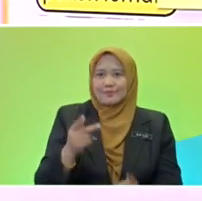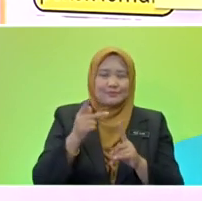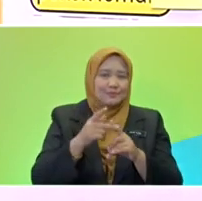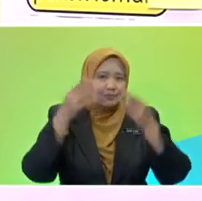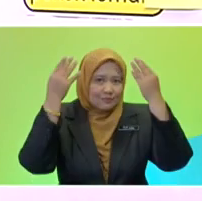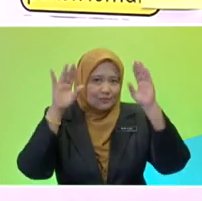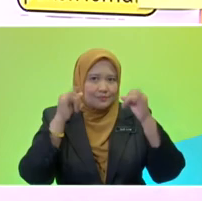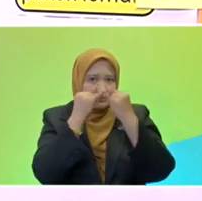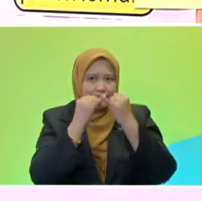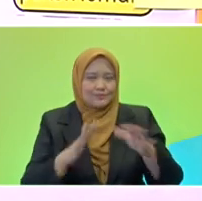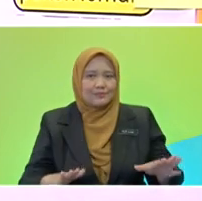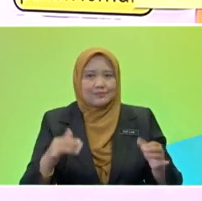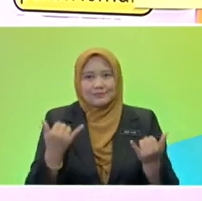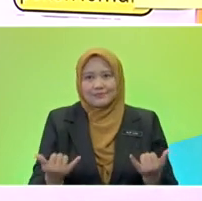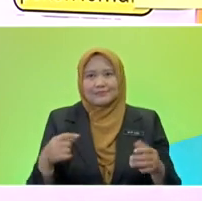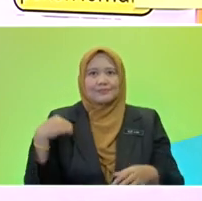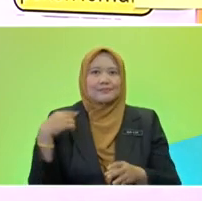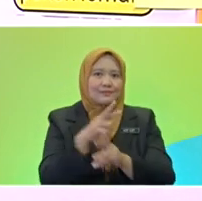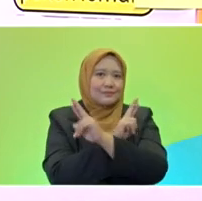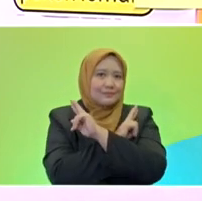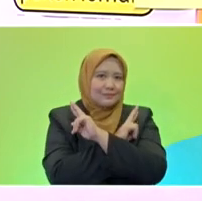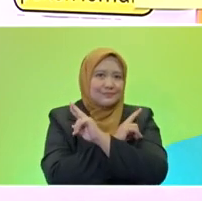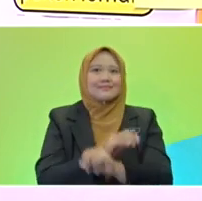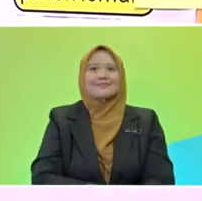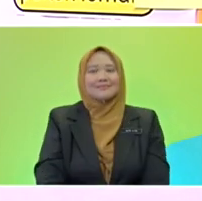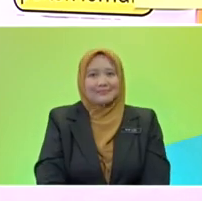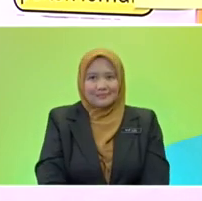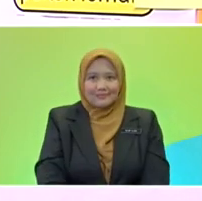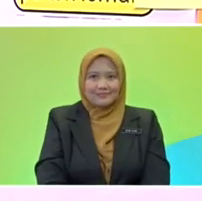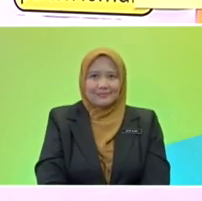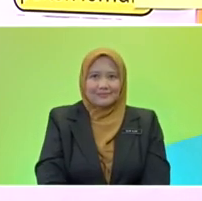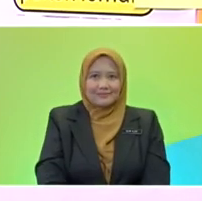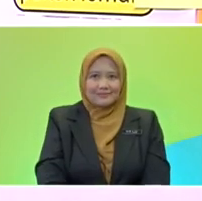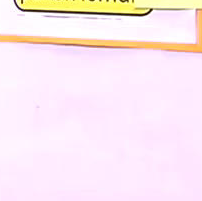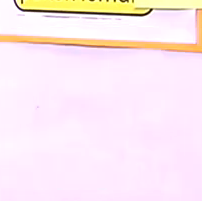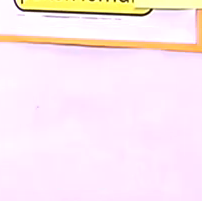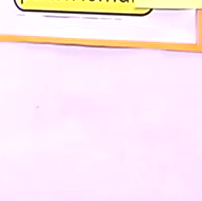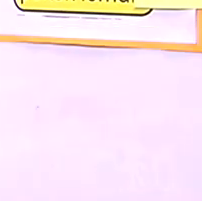kita kembali seperti ini dalam diri PPM jangan kemana-mana